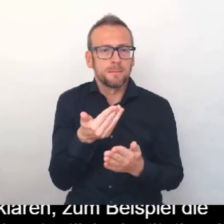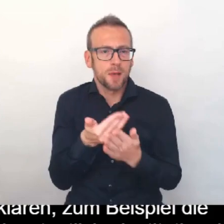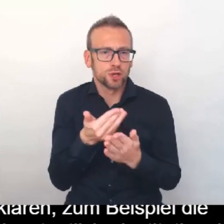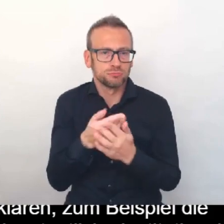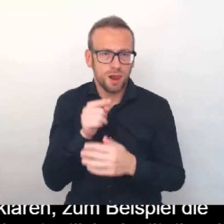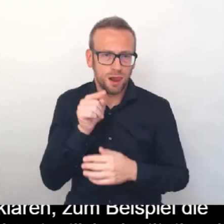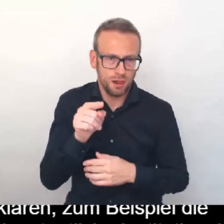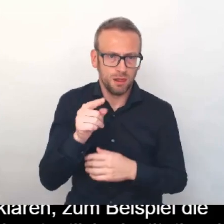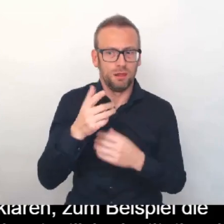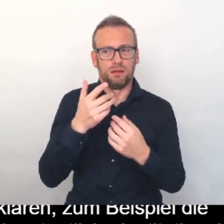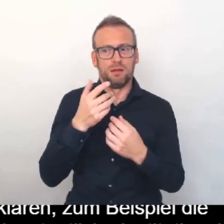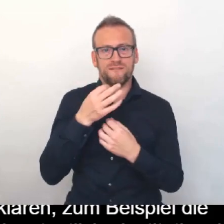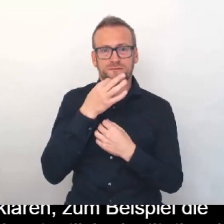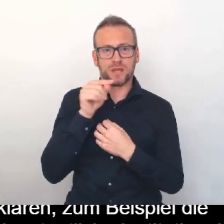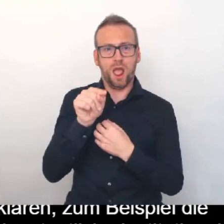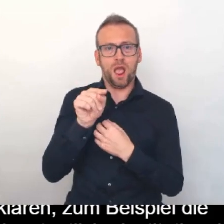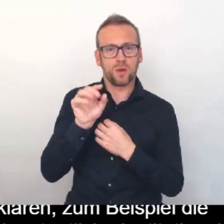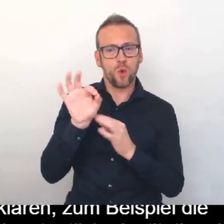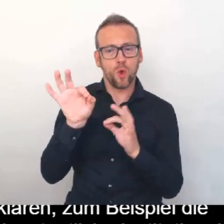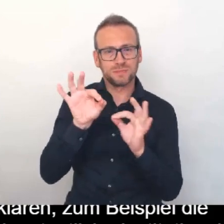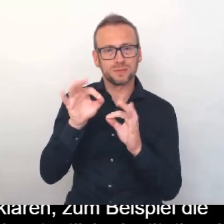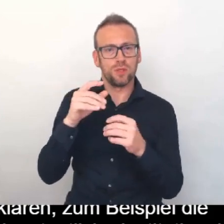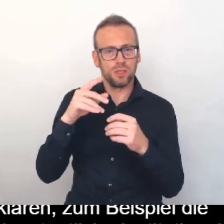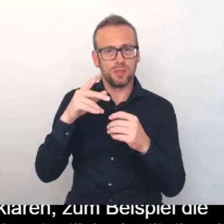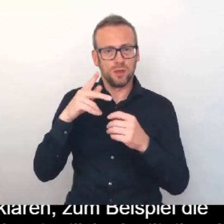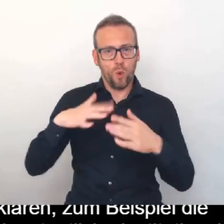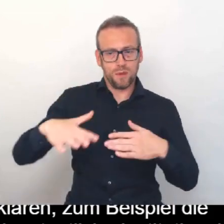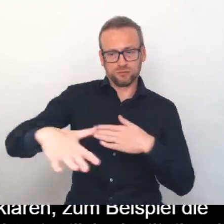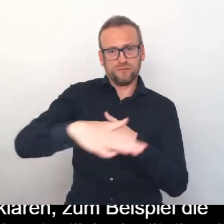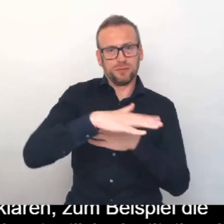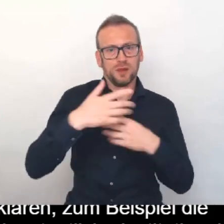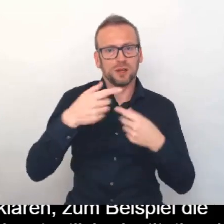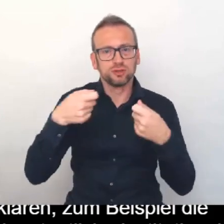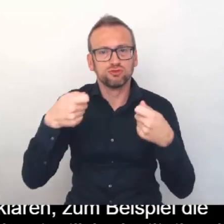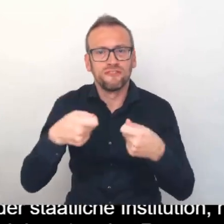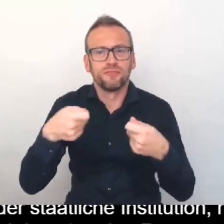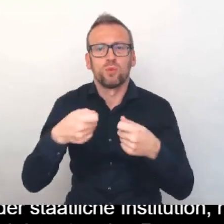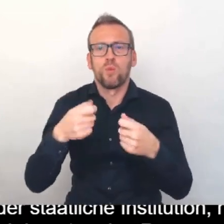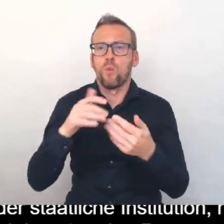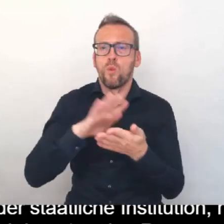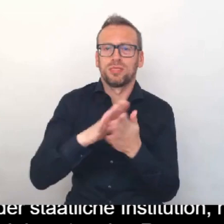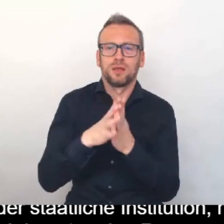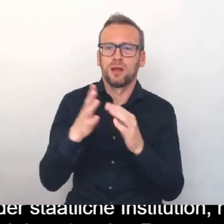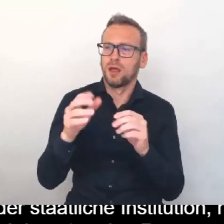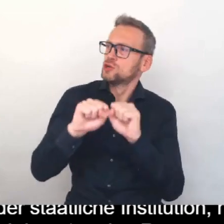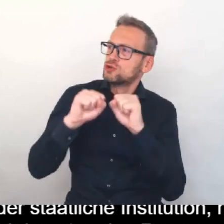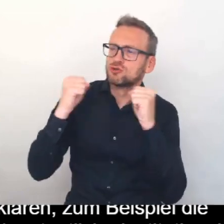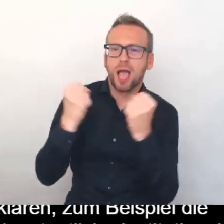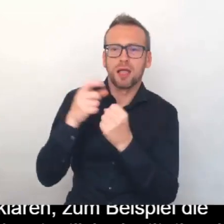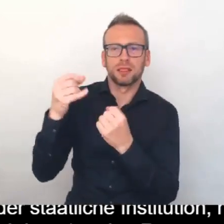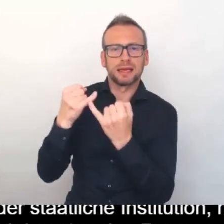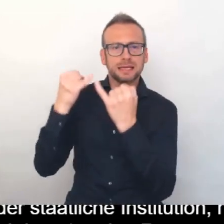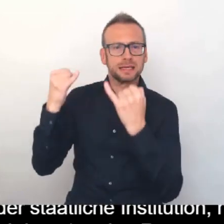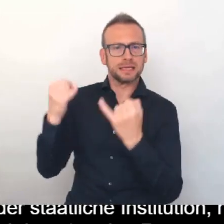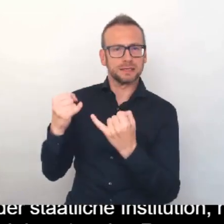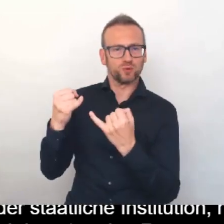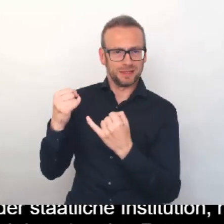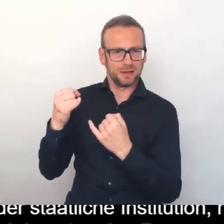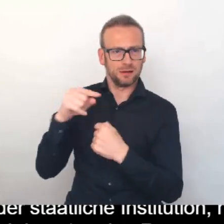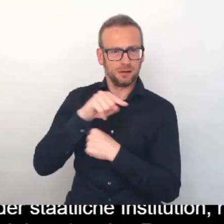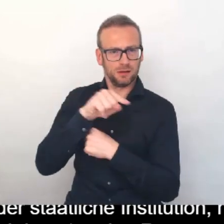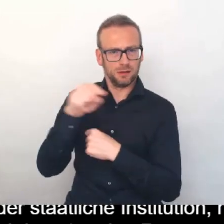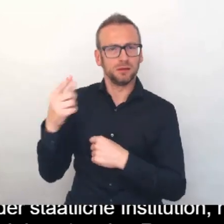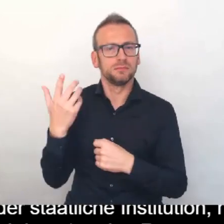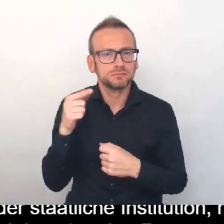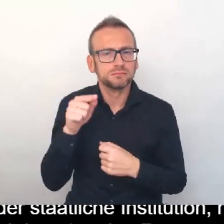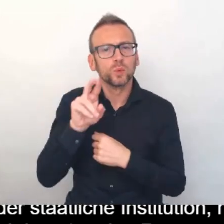Träger der Wissenschaftsfreiheit angemessen berücksichtigt werden müssen in diesem Prozess. Auch da müssen wir die Leitplanken erstmal selber definieren. Das wird